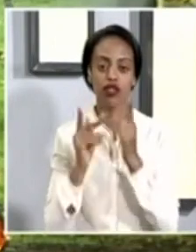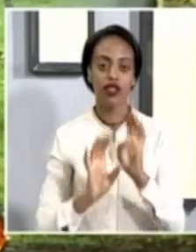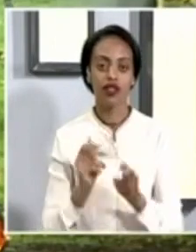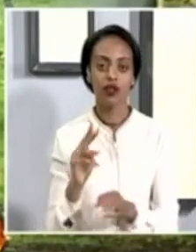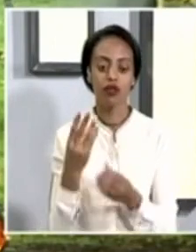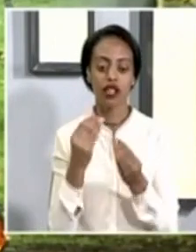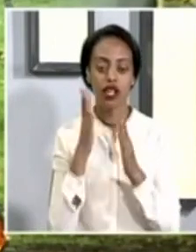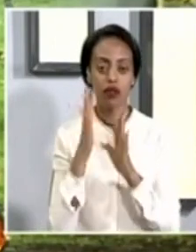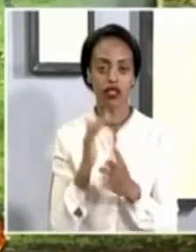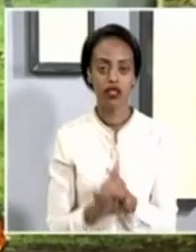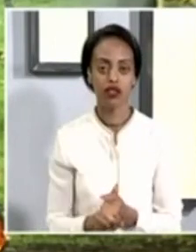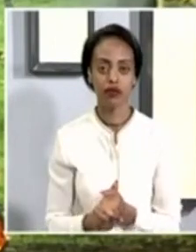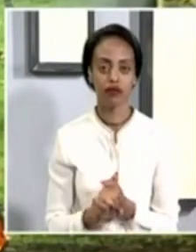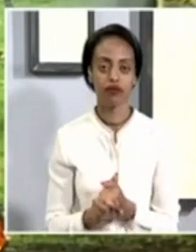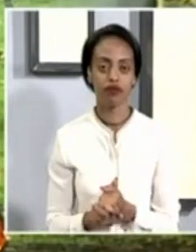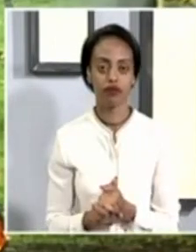ዑደት እንታይ እዩ ዝመስል